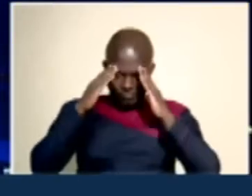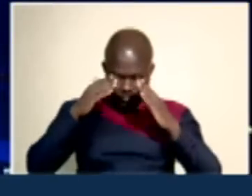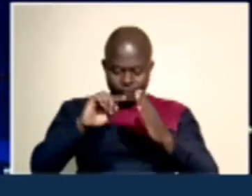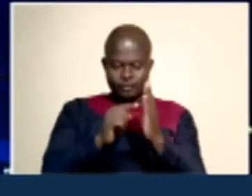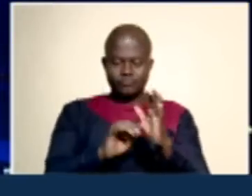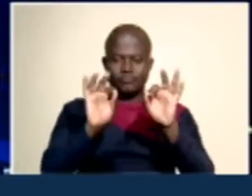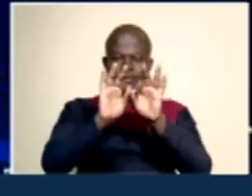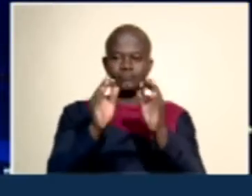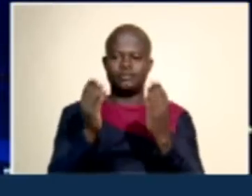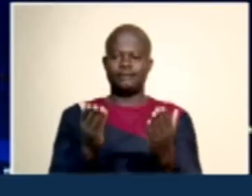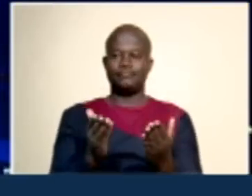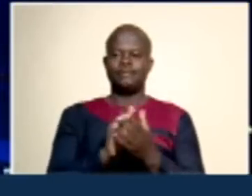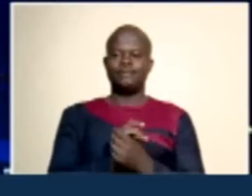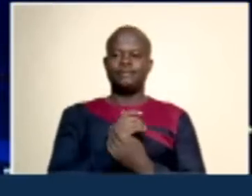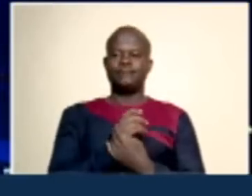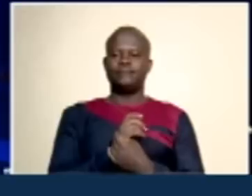z'ingenzi zikurikira